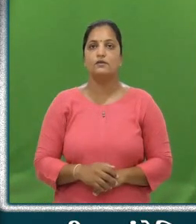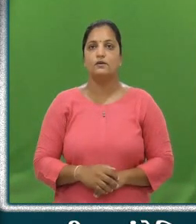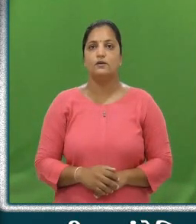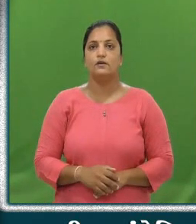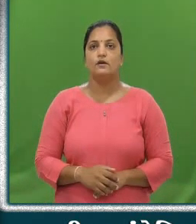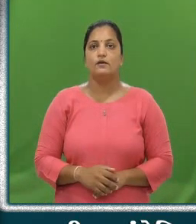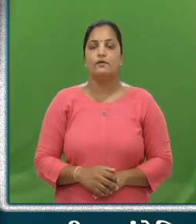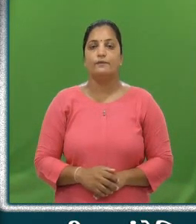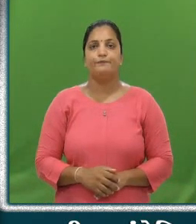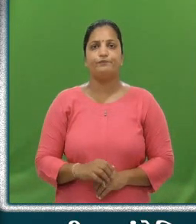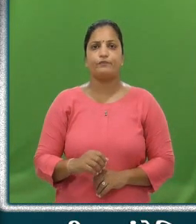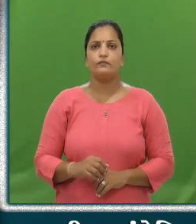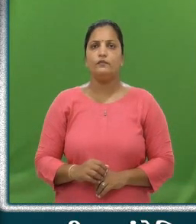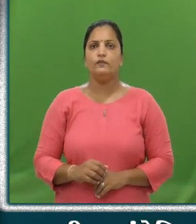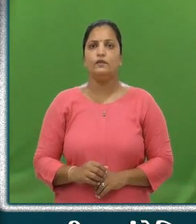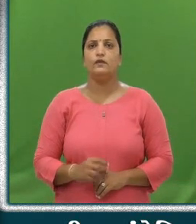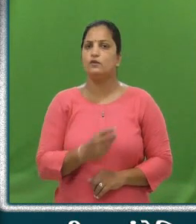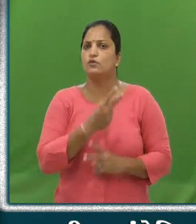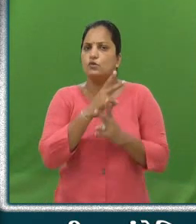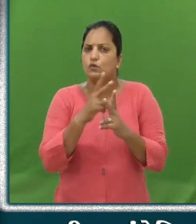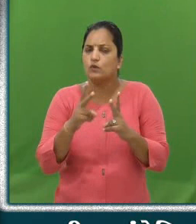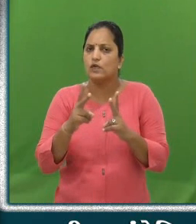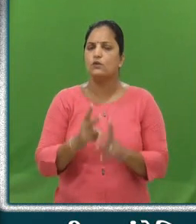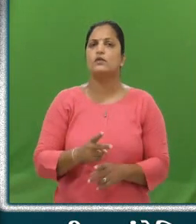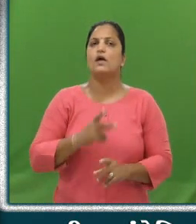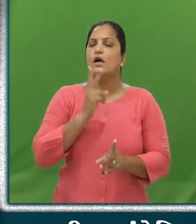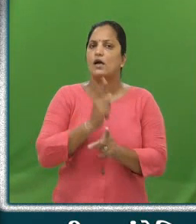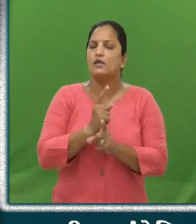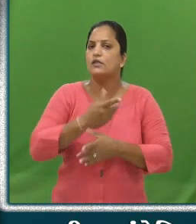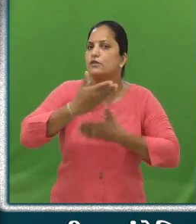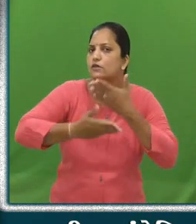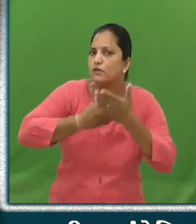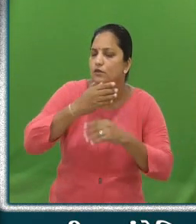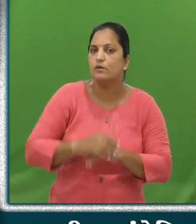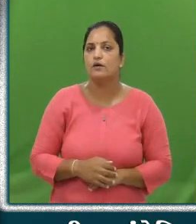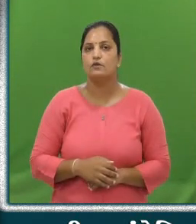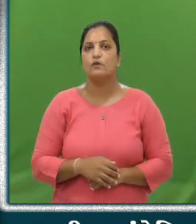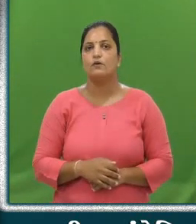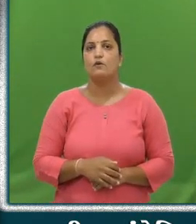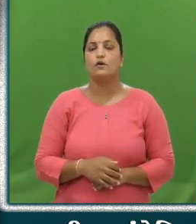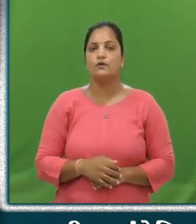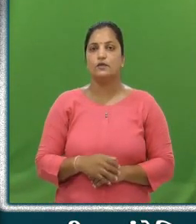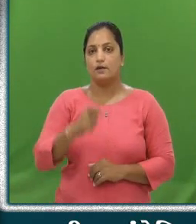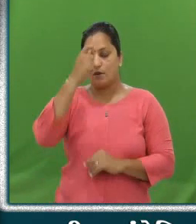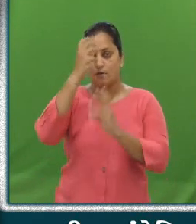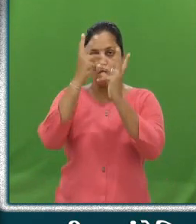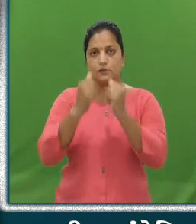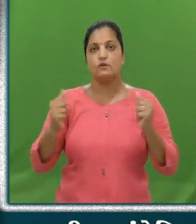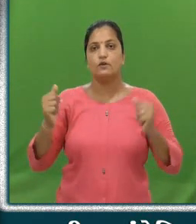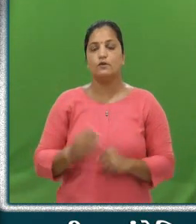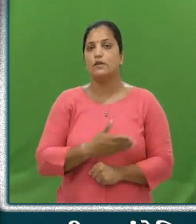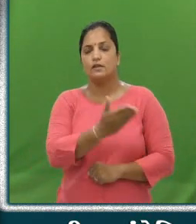આવે છે કે તેની અંદર શીખવતા જુદા જુદા જે મુદ્દાઓનું જે છે આપણે નિરાકરણ લાવવાનું છે